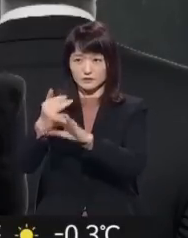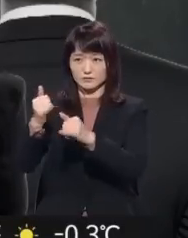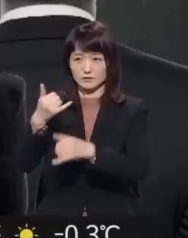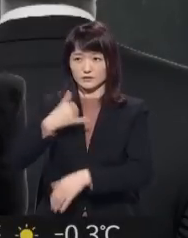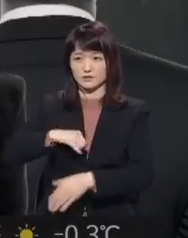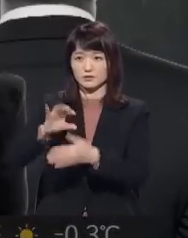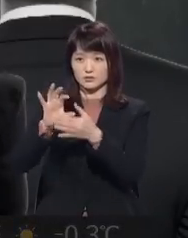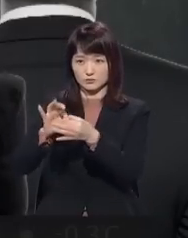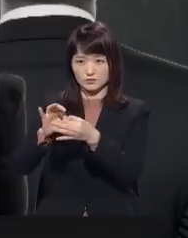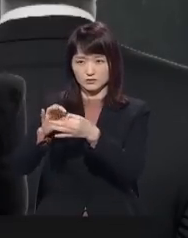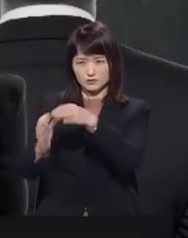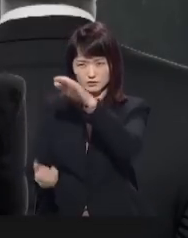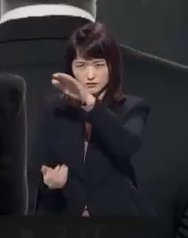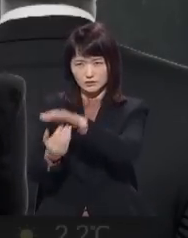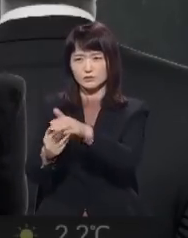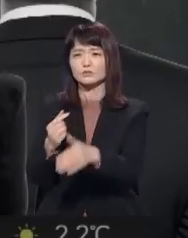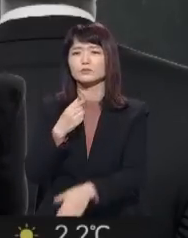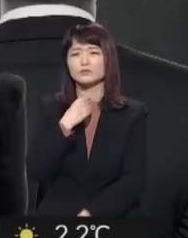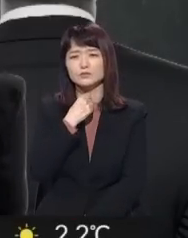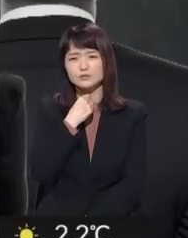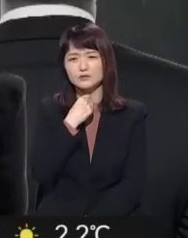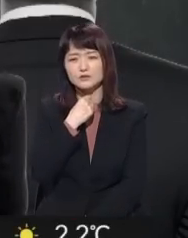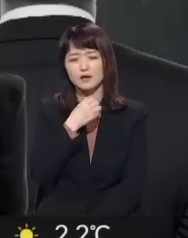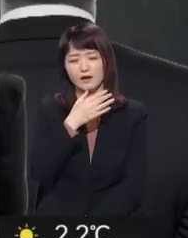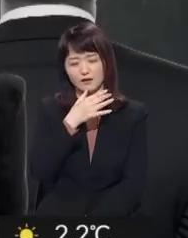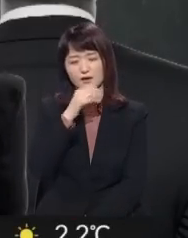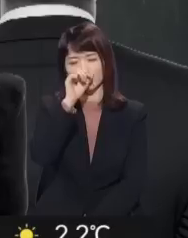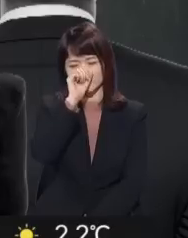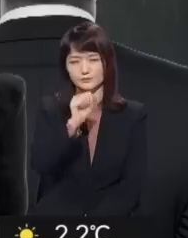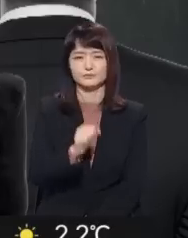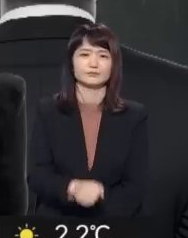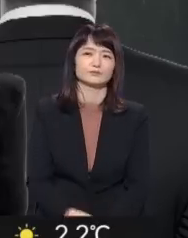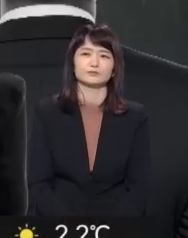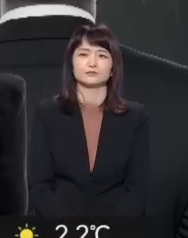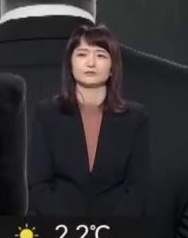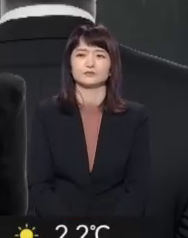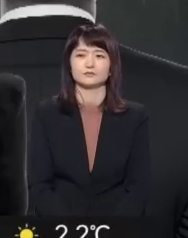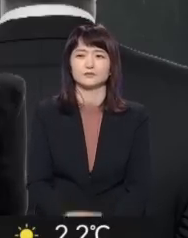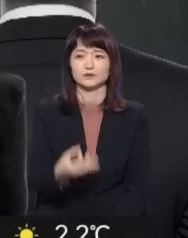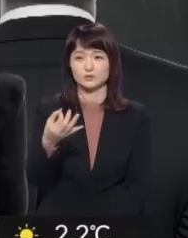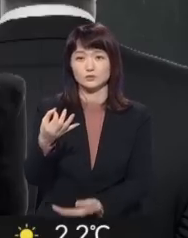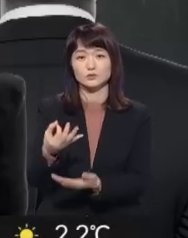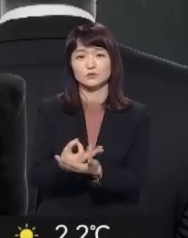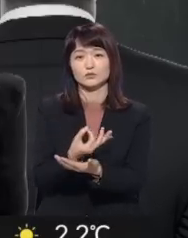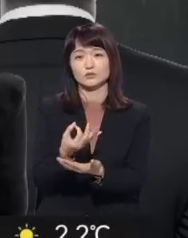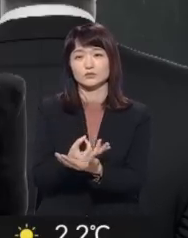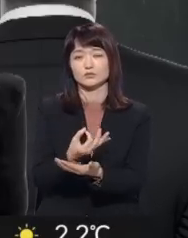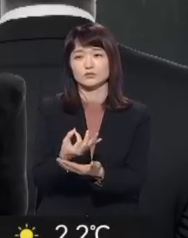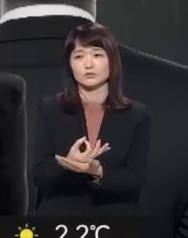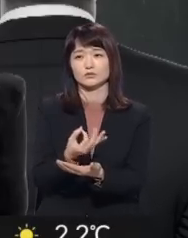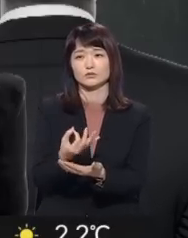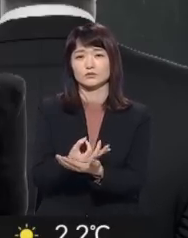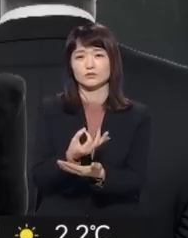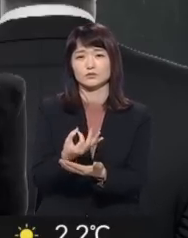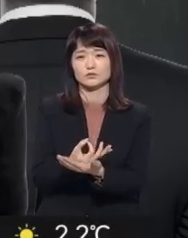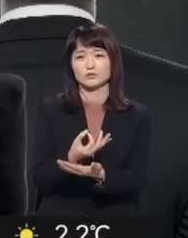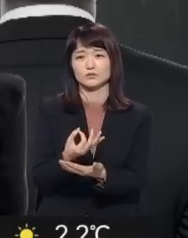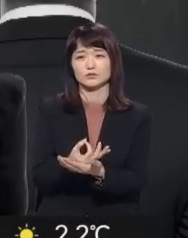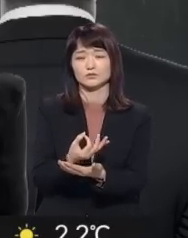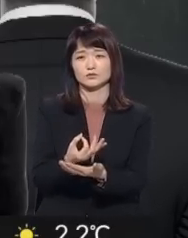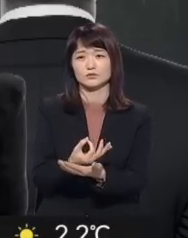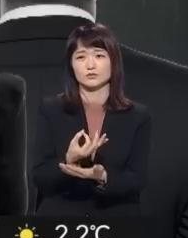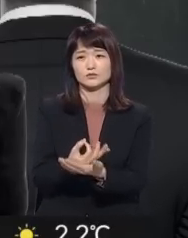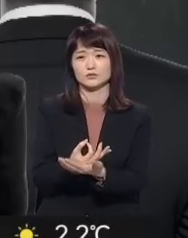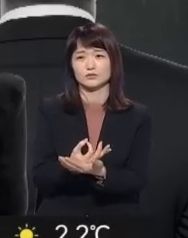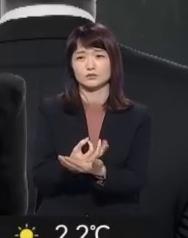싶다 이렇게 해서 많은 사람들이 아 좋구나라고 했었고요 또 돈을 버는 데는 천사처럼 할 수 없어도